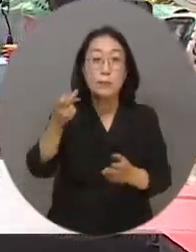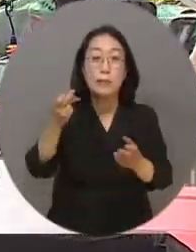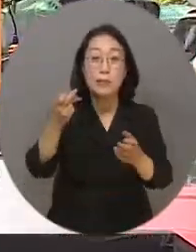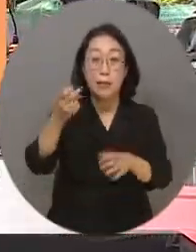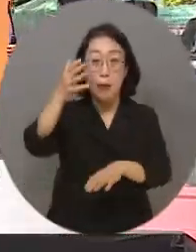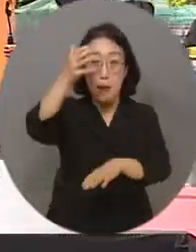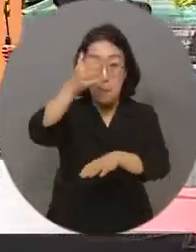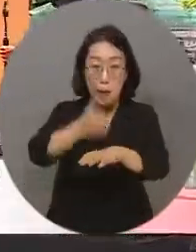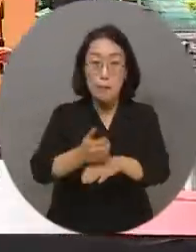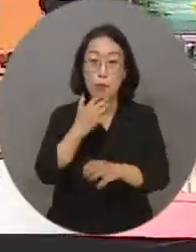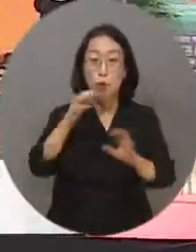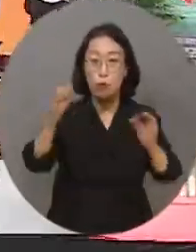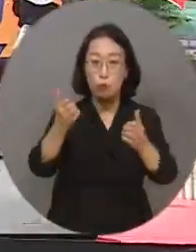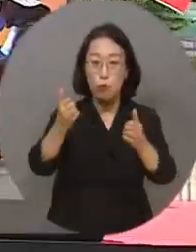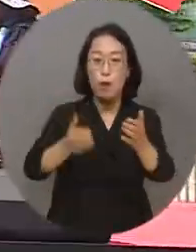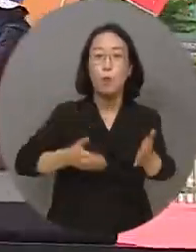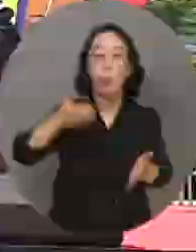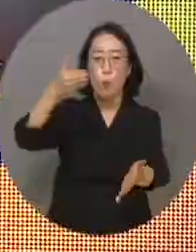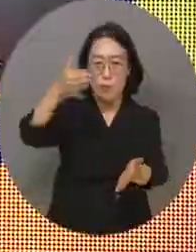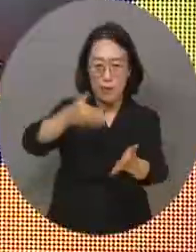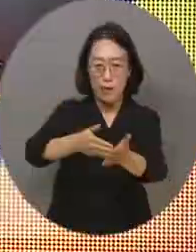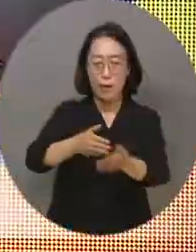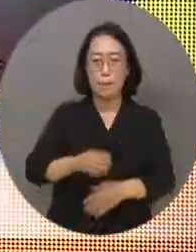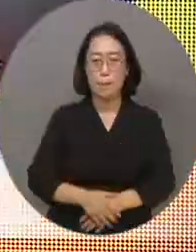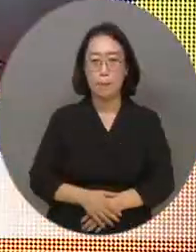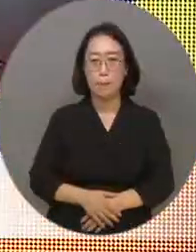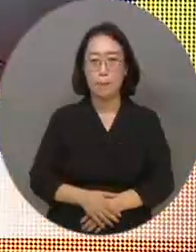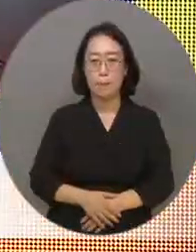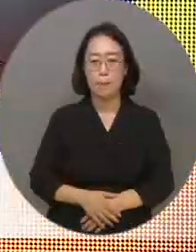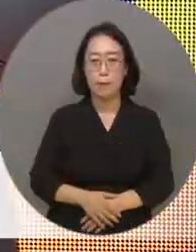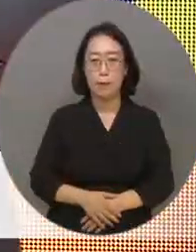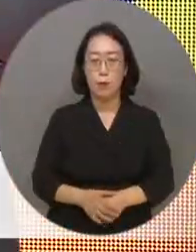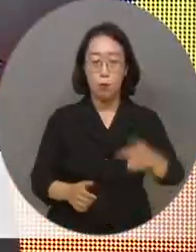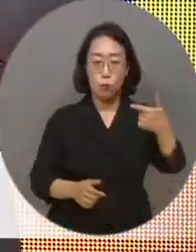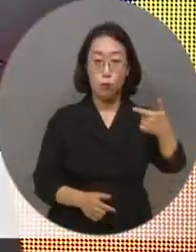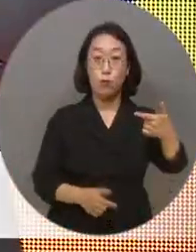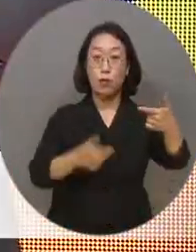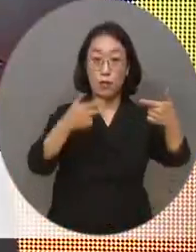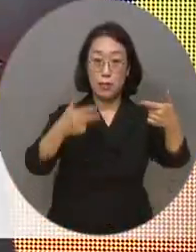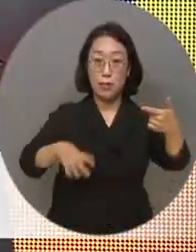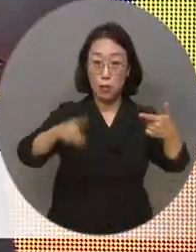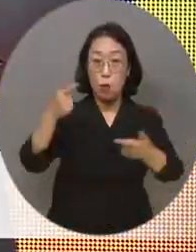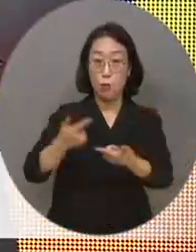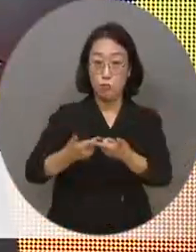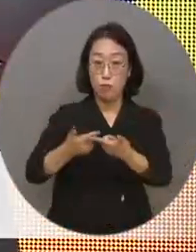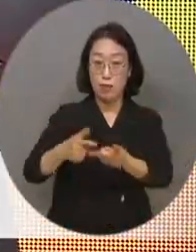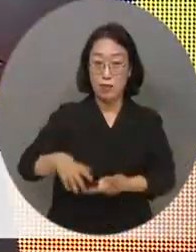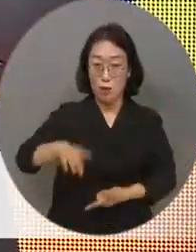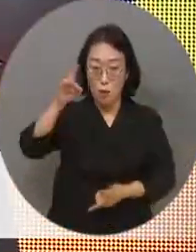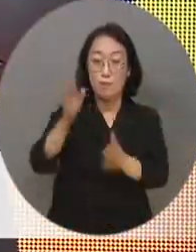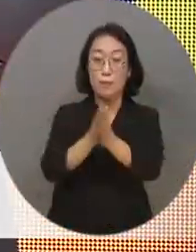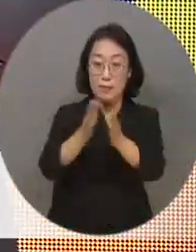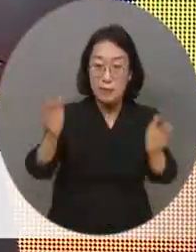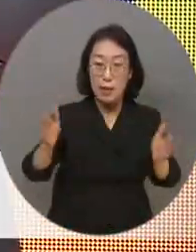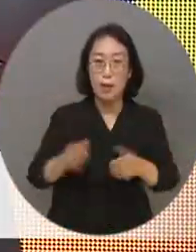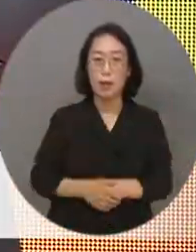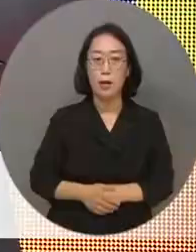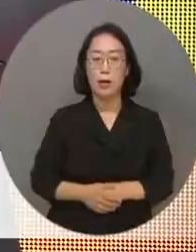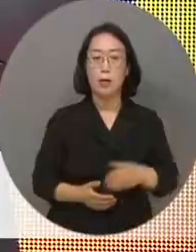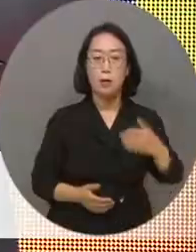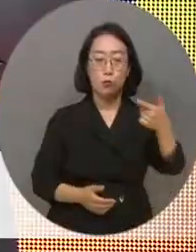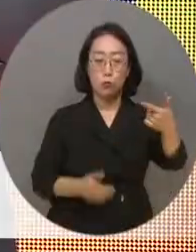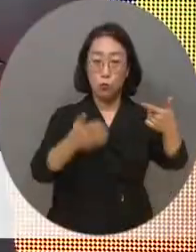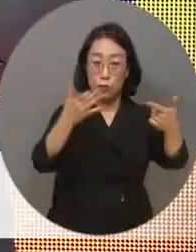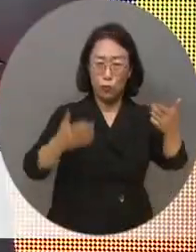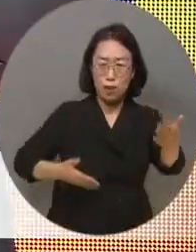19일 서울 국회 앞에 도착했습니다. 지난 7일 부산을 출발하여 오늘 13일 국회 앞까지